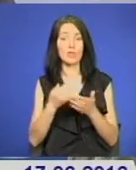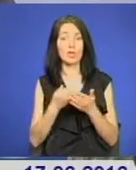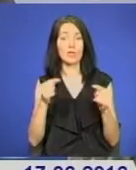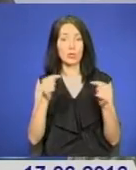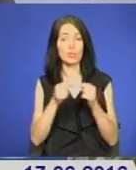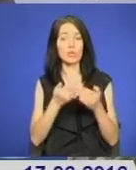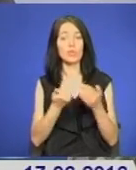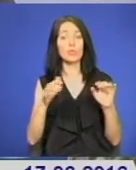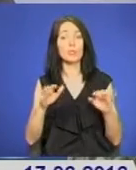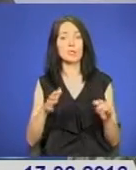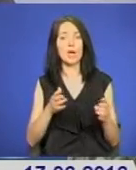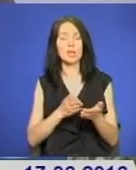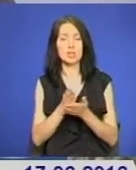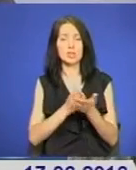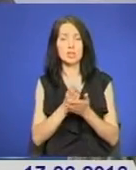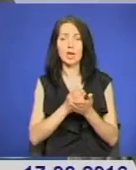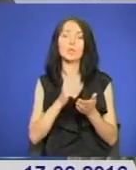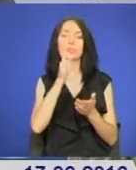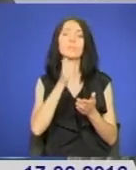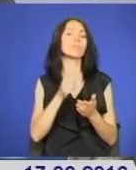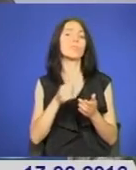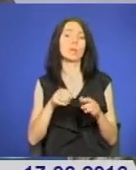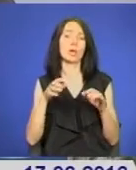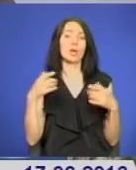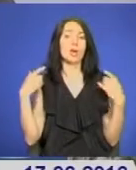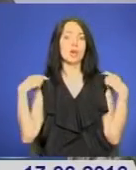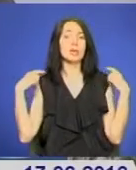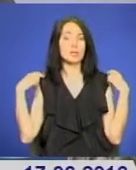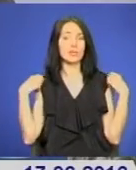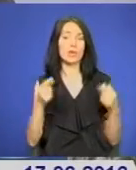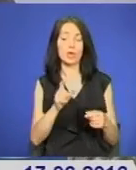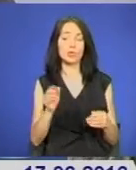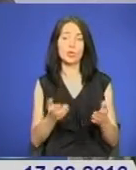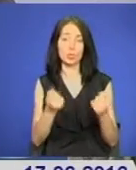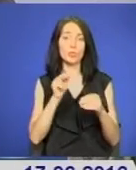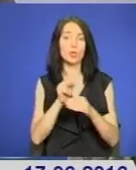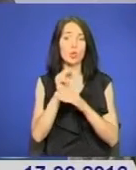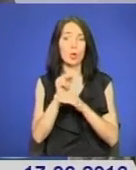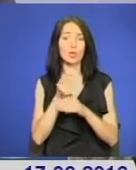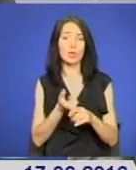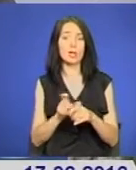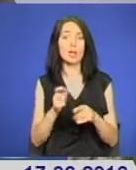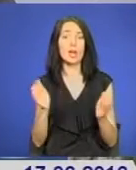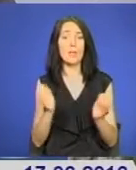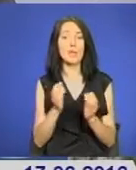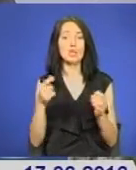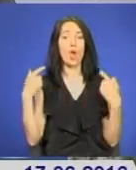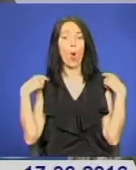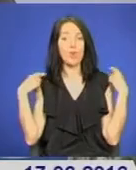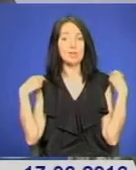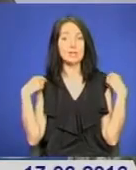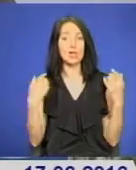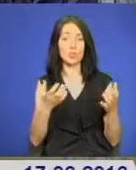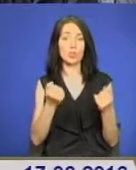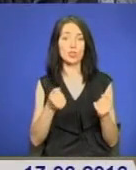посади, висловлені років і військового звання люди отримують відповідні надбавки. Саме менший офіцер в військовому комісаріаті отримує